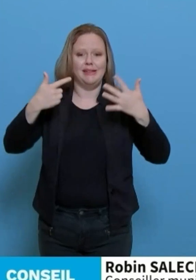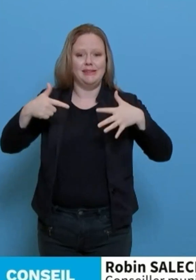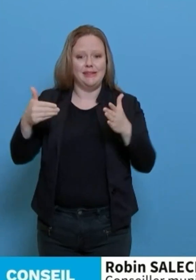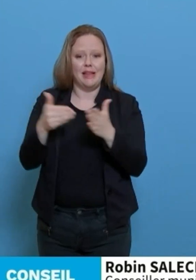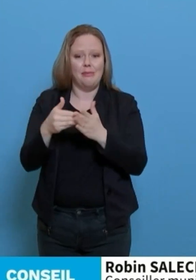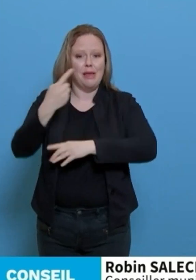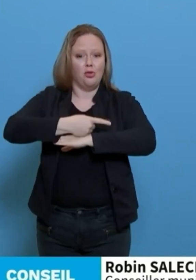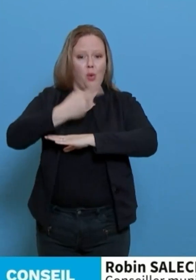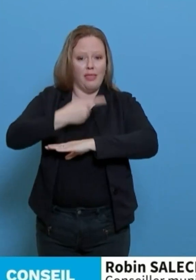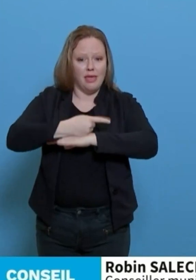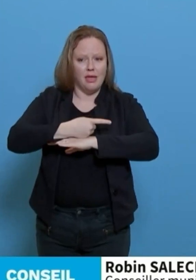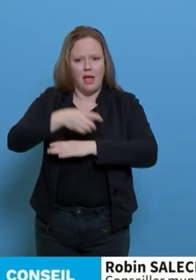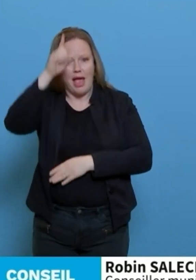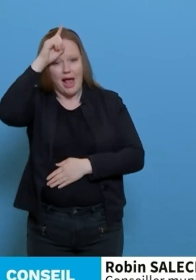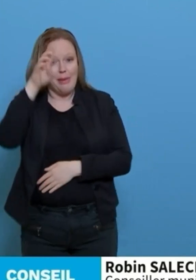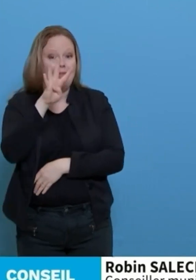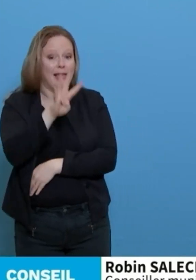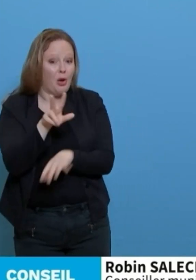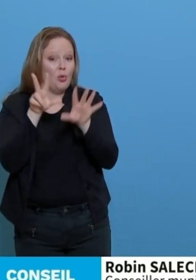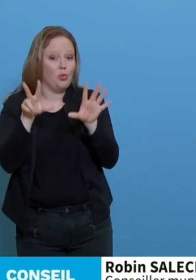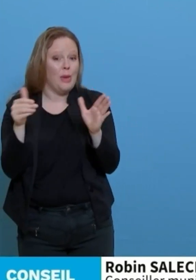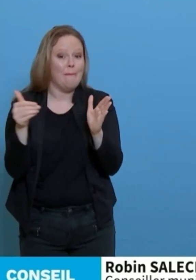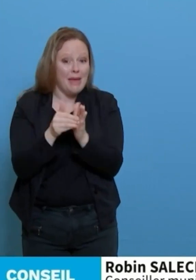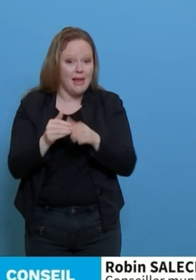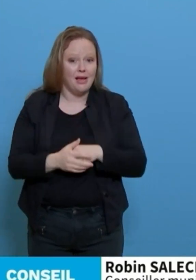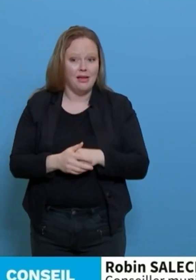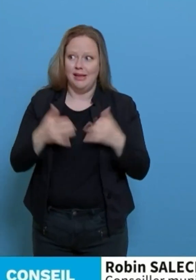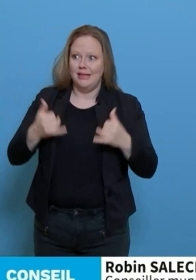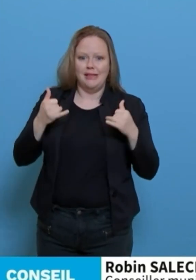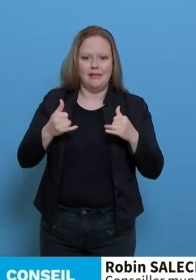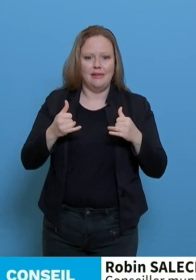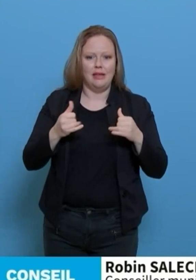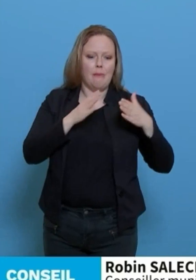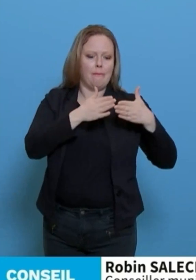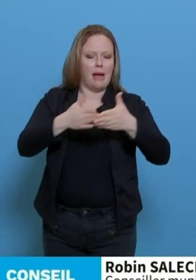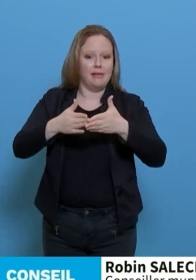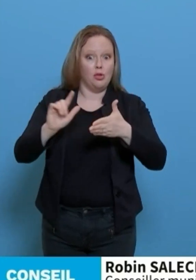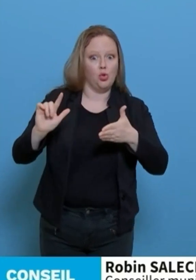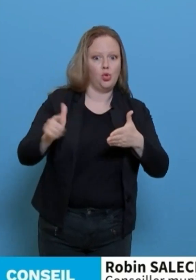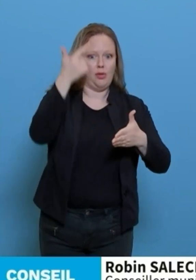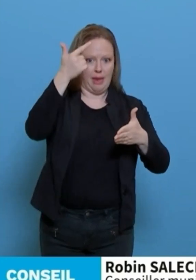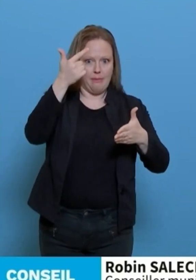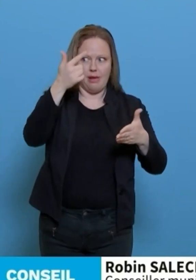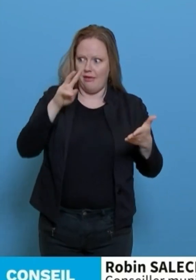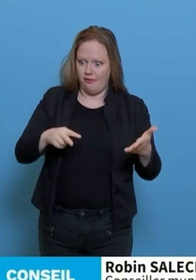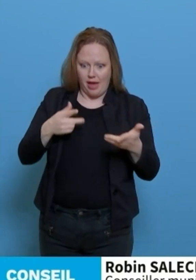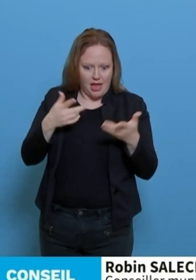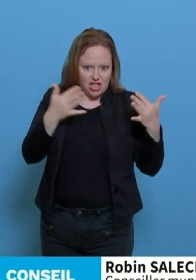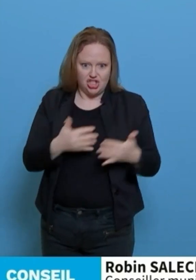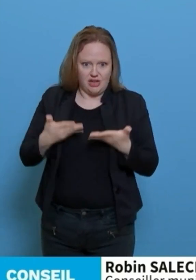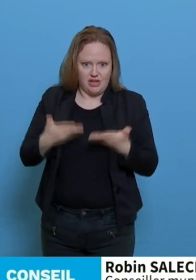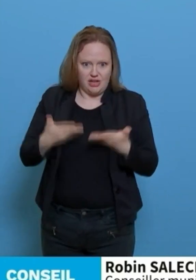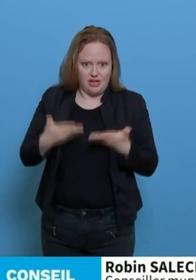contre 48 000 en Allemagne, alors que nous avons le deuxième domaine maritime mondial. C'est ça la réalité des chiffres d'une droite qui